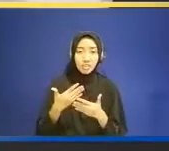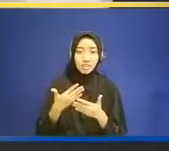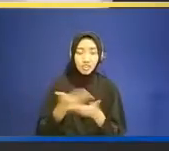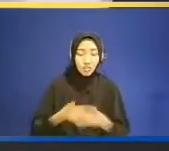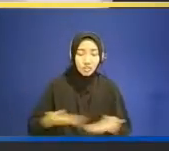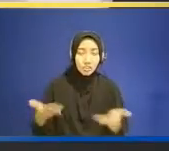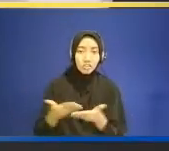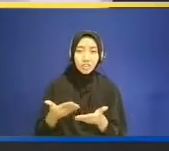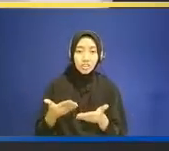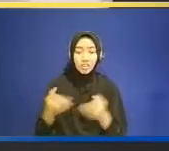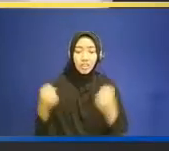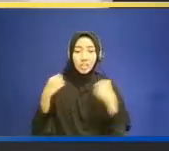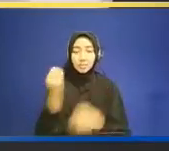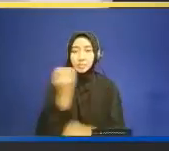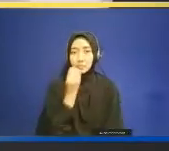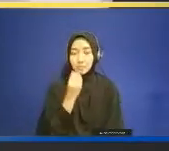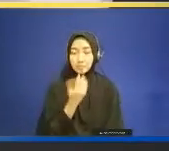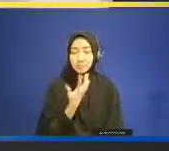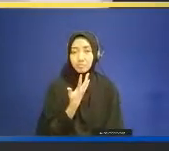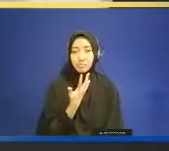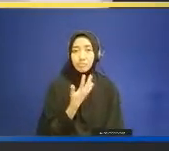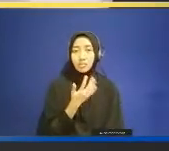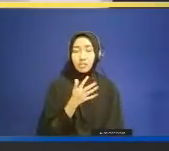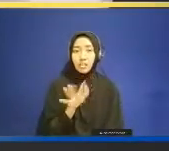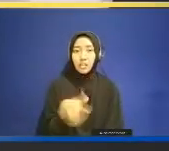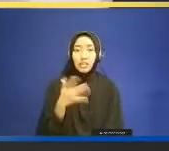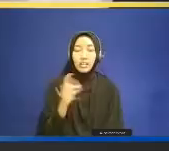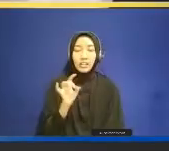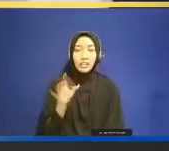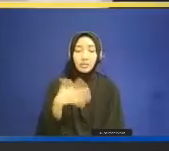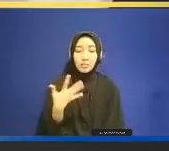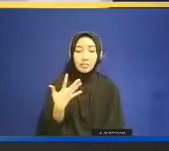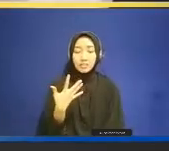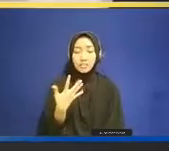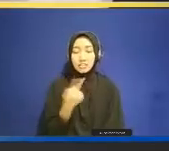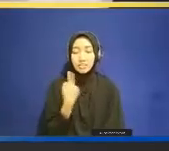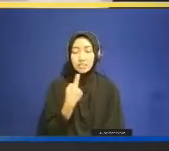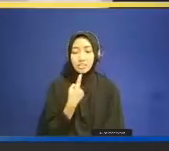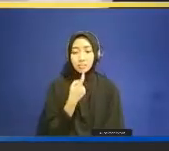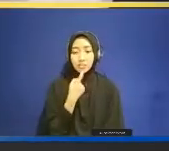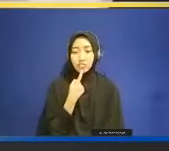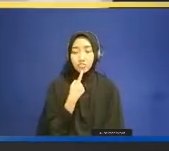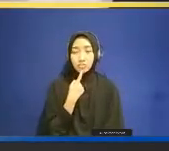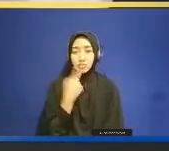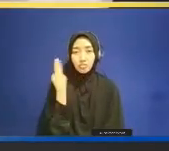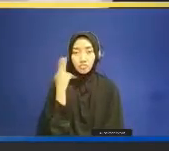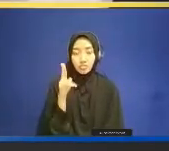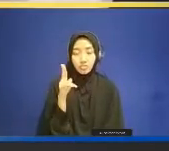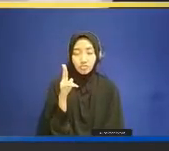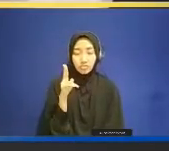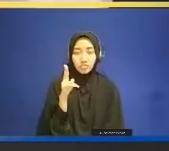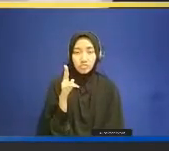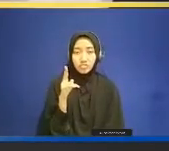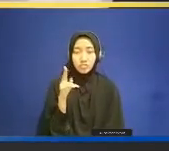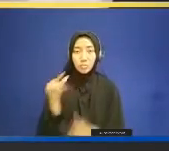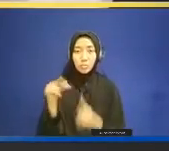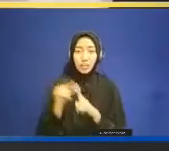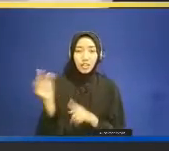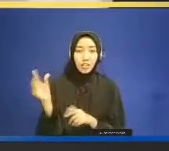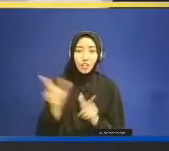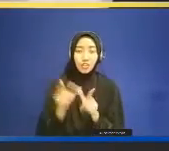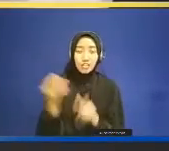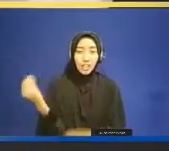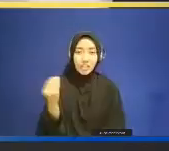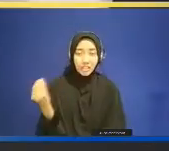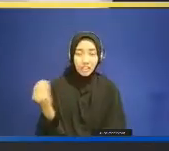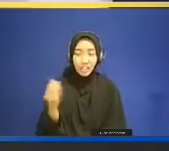sosial ketahanan pangan termasuk kemudian adalah bagaimana kita juga mencoba untuk PPA cepat ataupun di